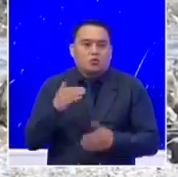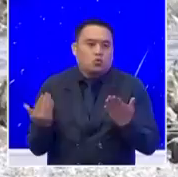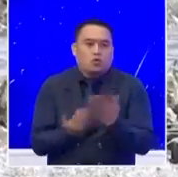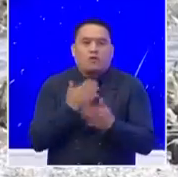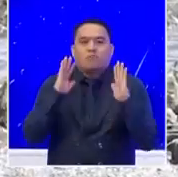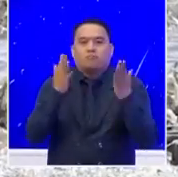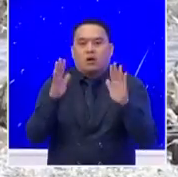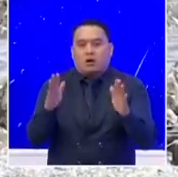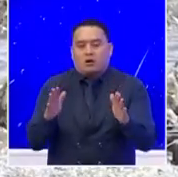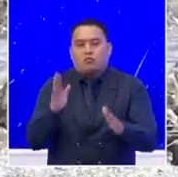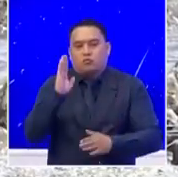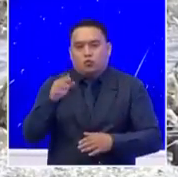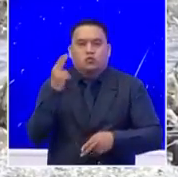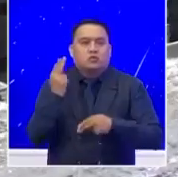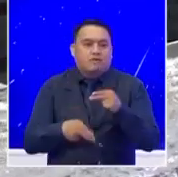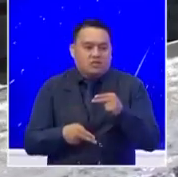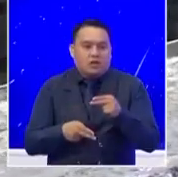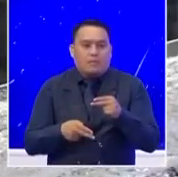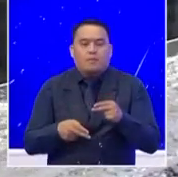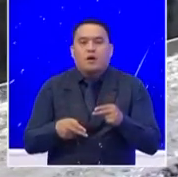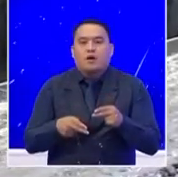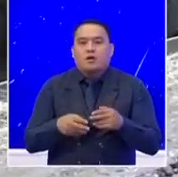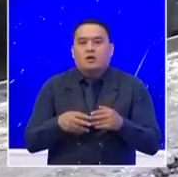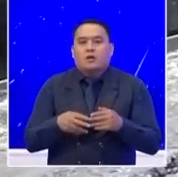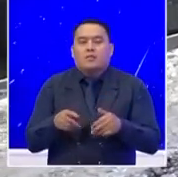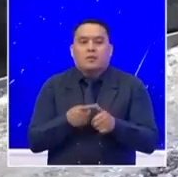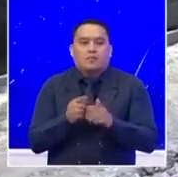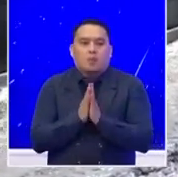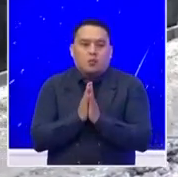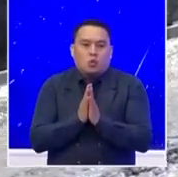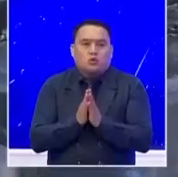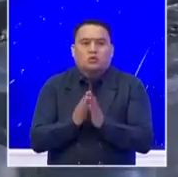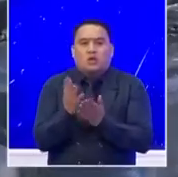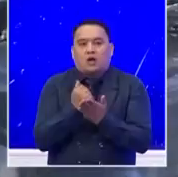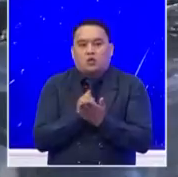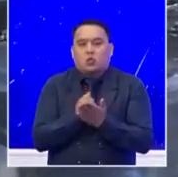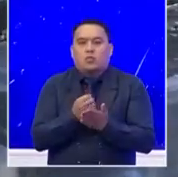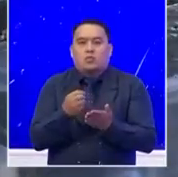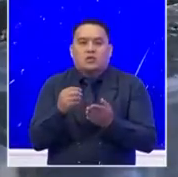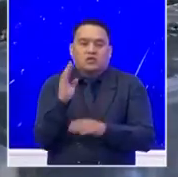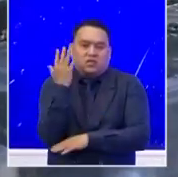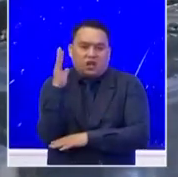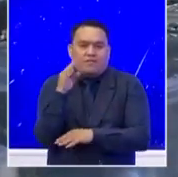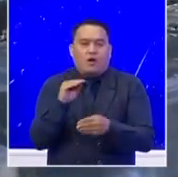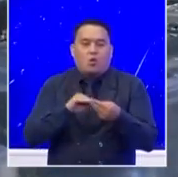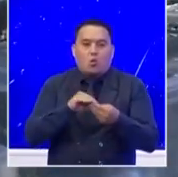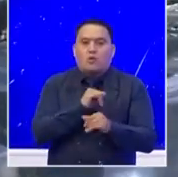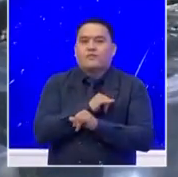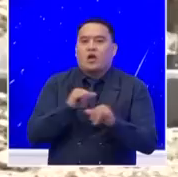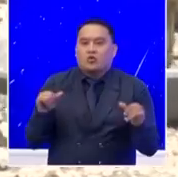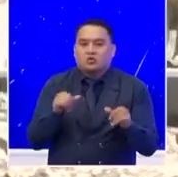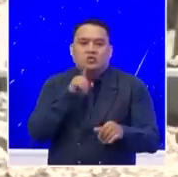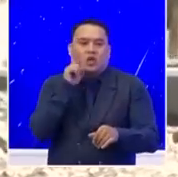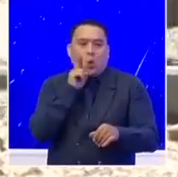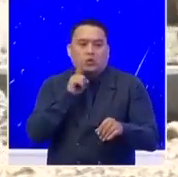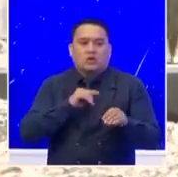парк. Реконструкция его практически завершена. В парке коммунальник по просьбе горожан максимально сохранен, а по плану реконструкции значительно увеличен фонд